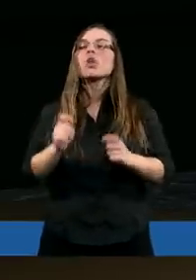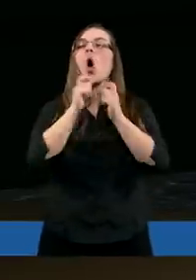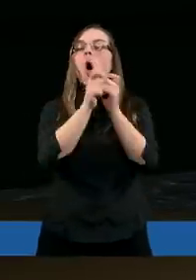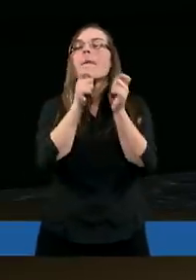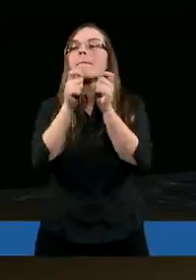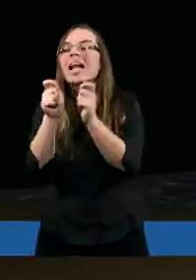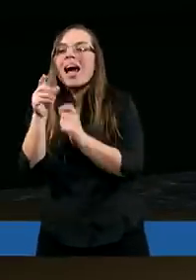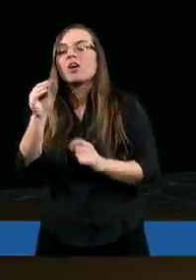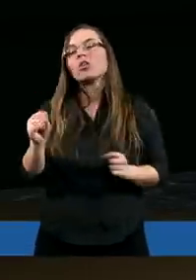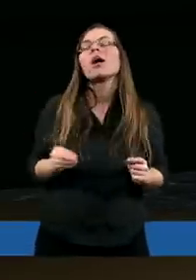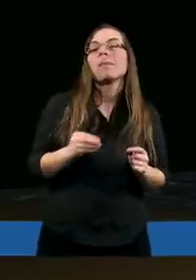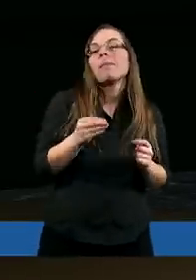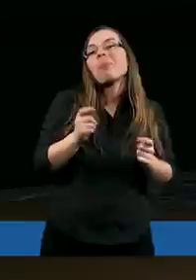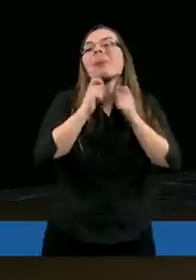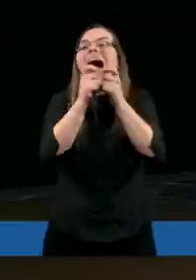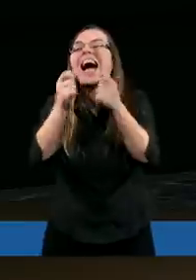obdarowuje darami,